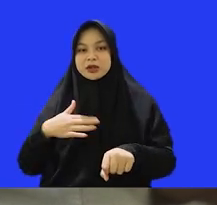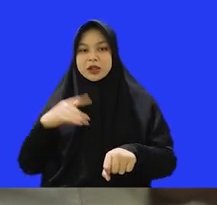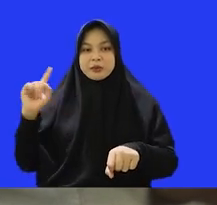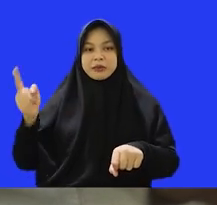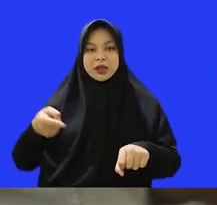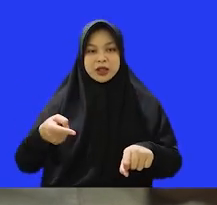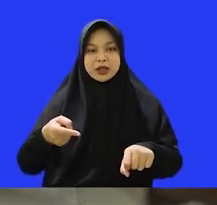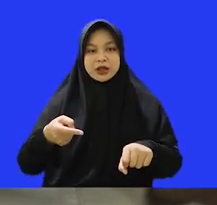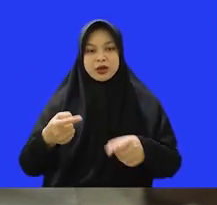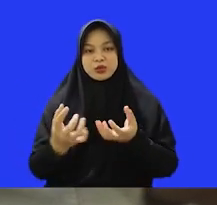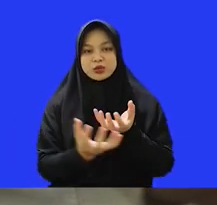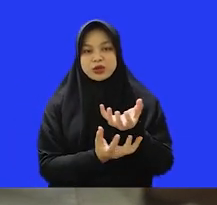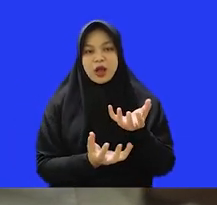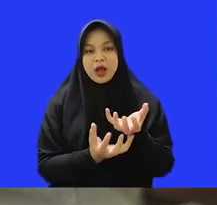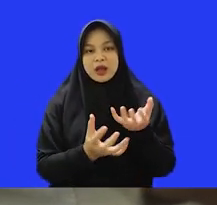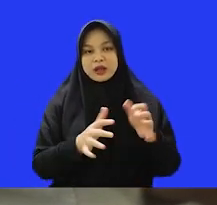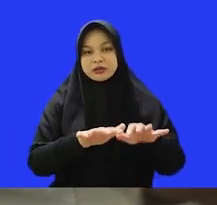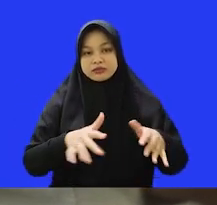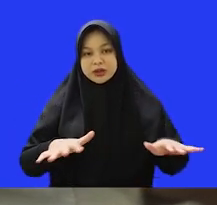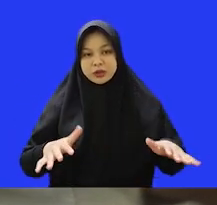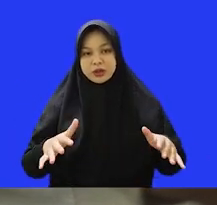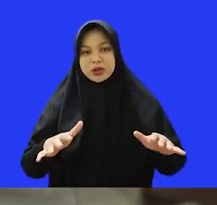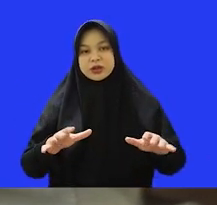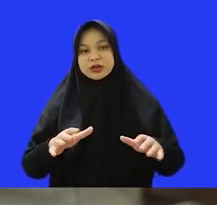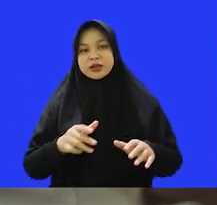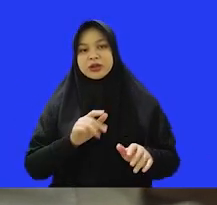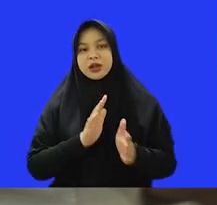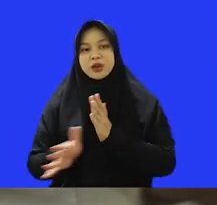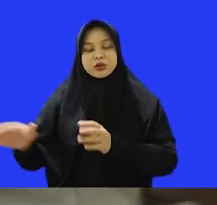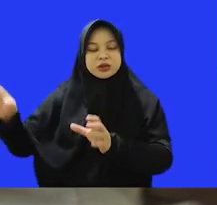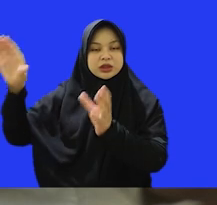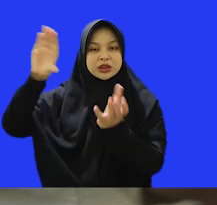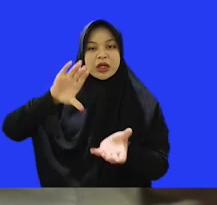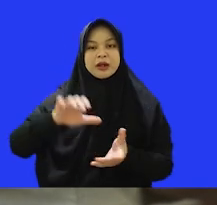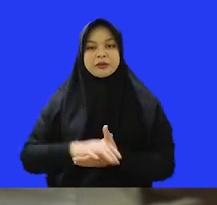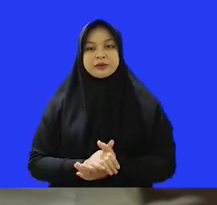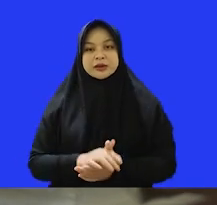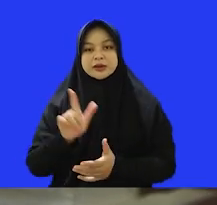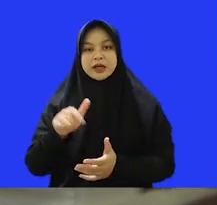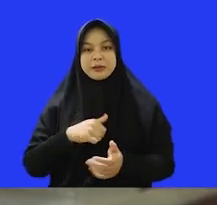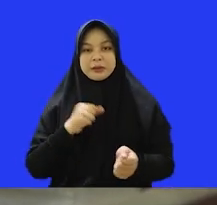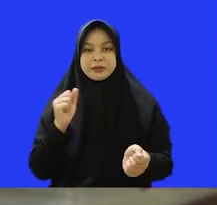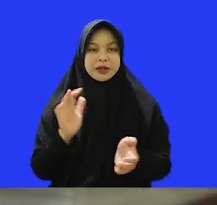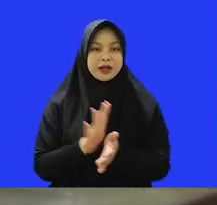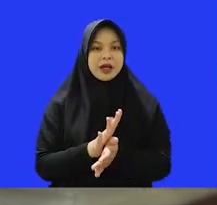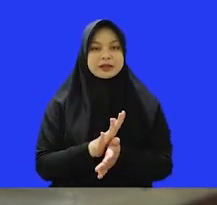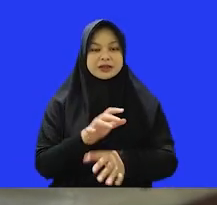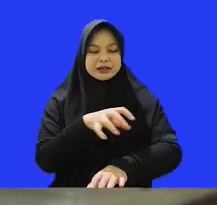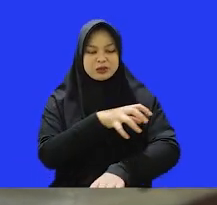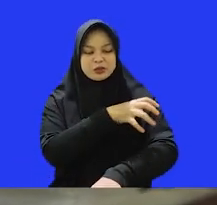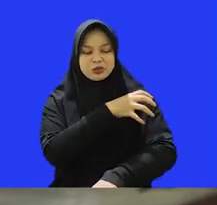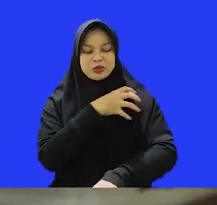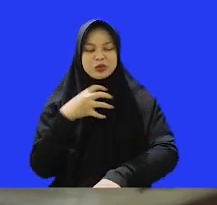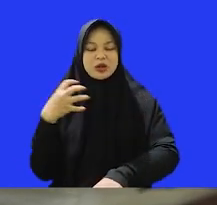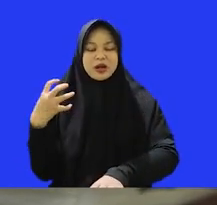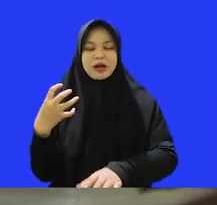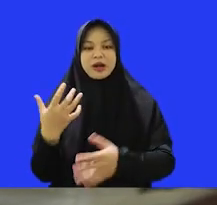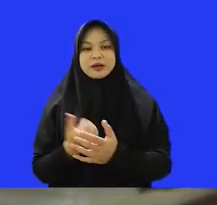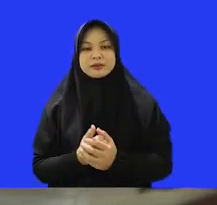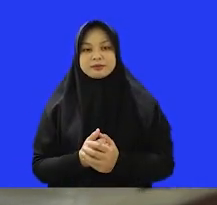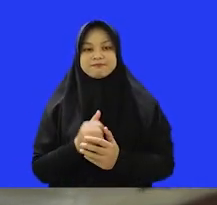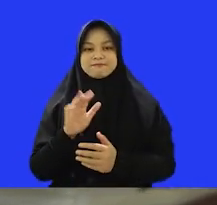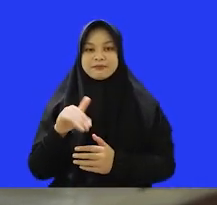saya disuruh untuk didihkan air. Setelah airnya matang tuh langsung disiram. Sampai bekas luka ini